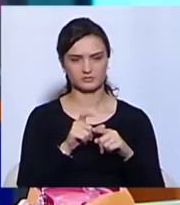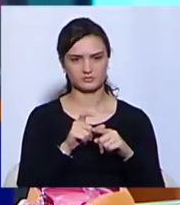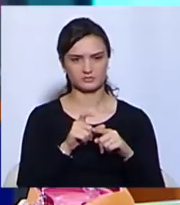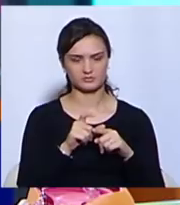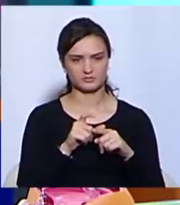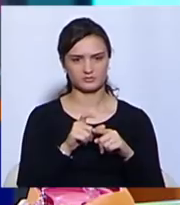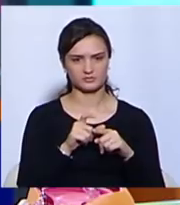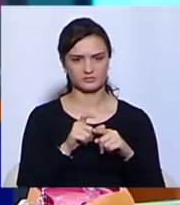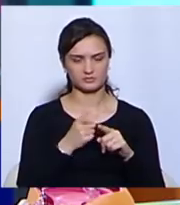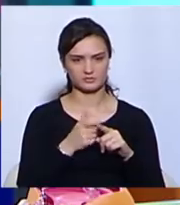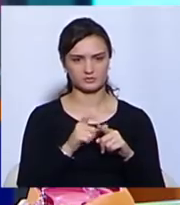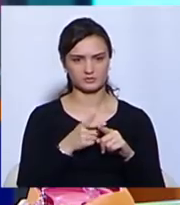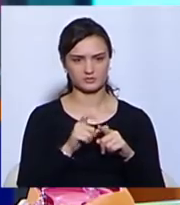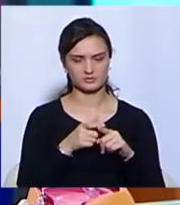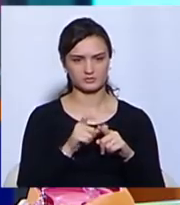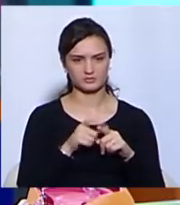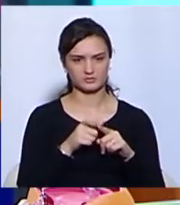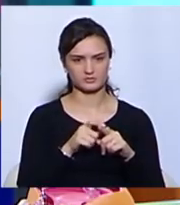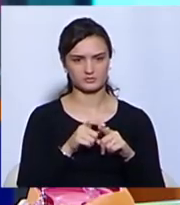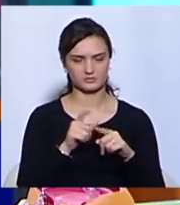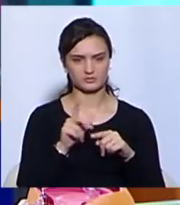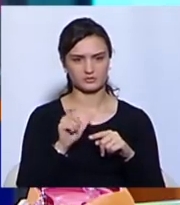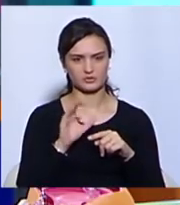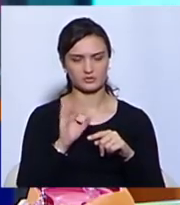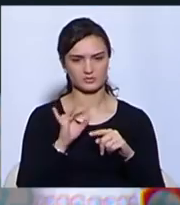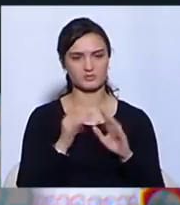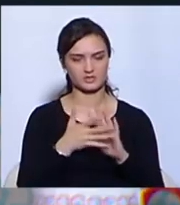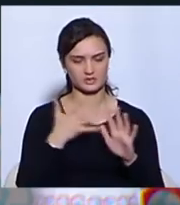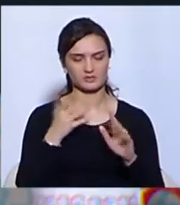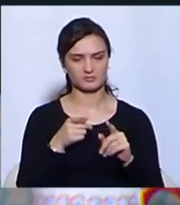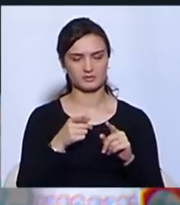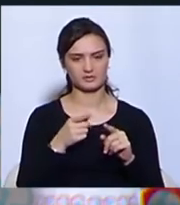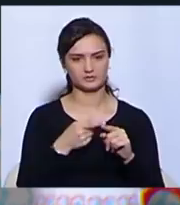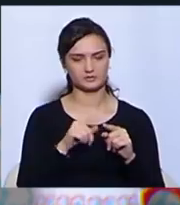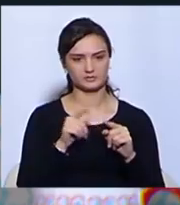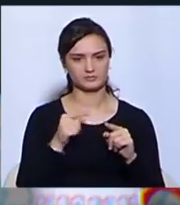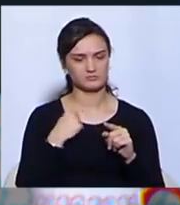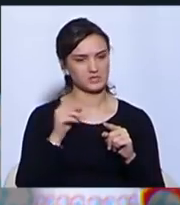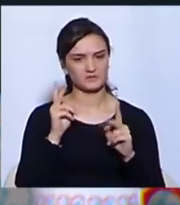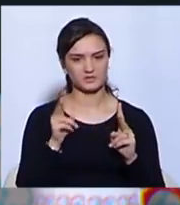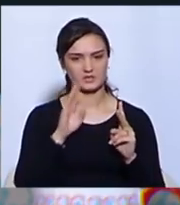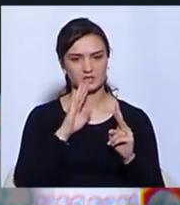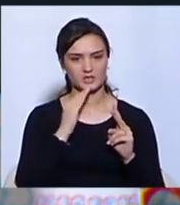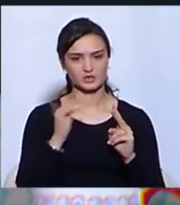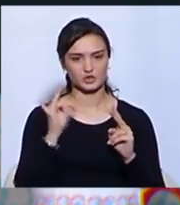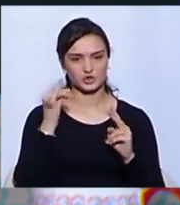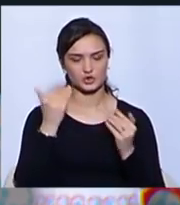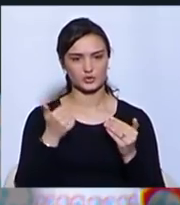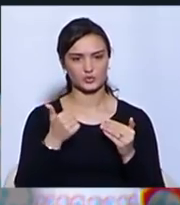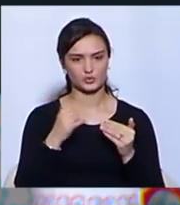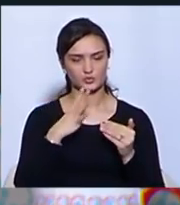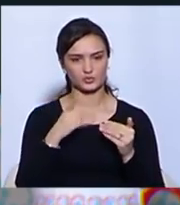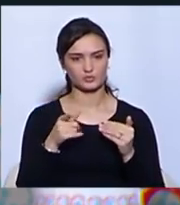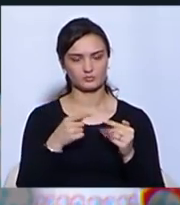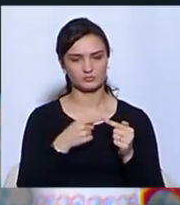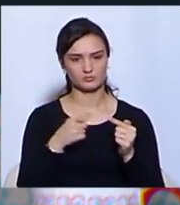გამოხატული ძალიან ხმადაზეა გასაგებია მექანიზმის თვალსაზრისით. მე არ ვიცი ამ ქალის ისტორია როგორ